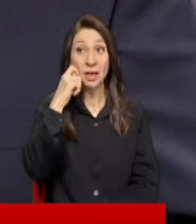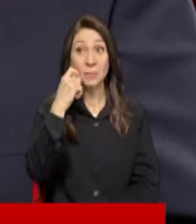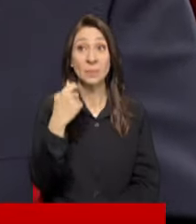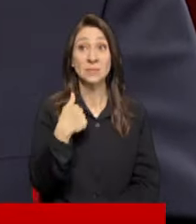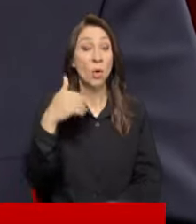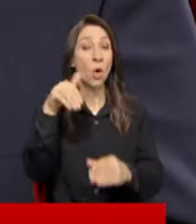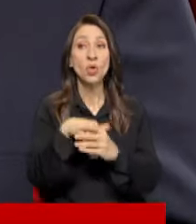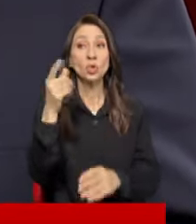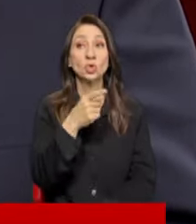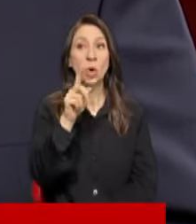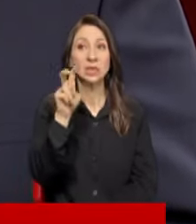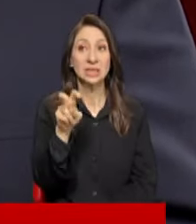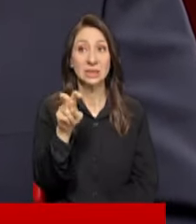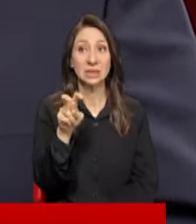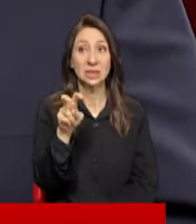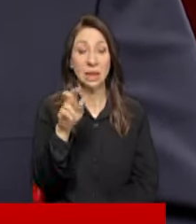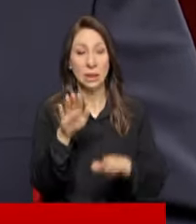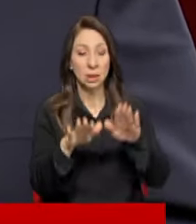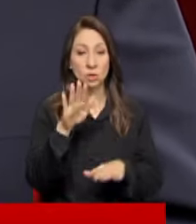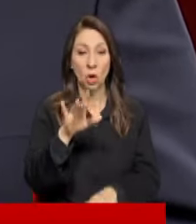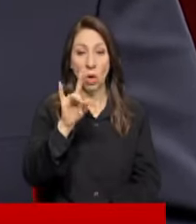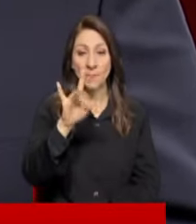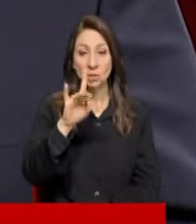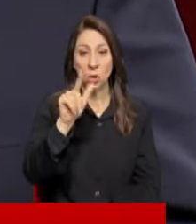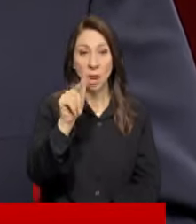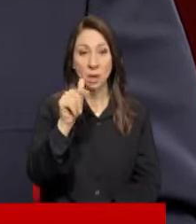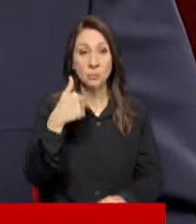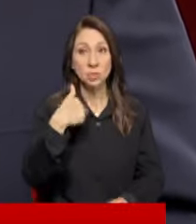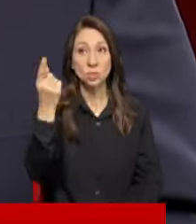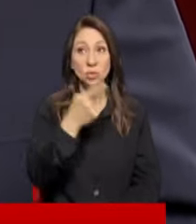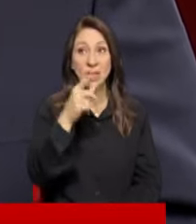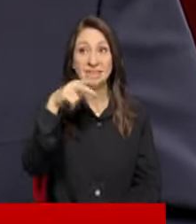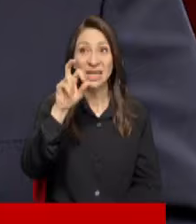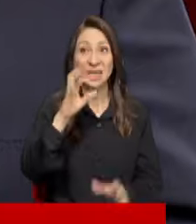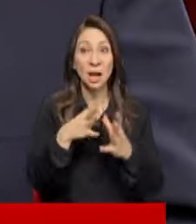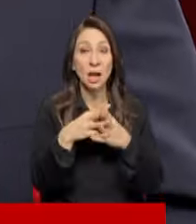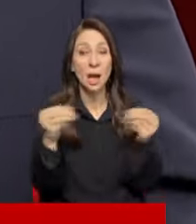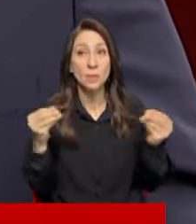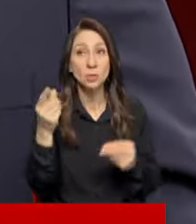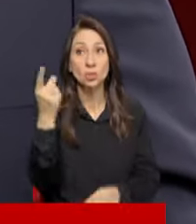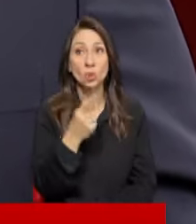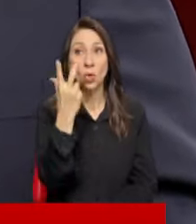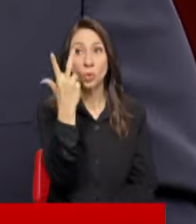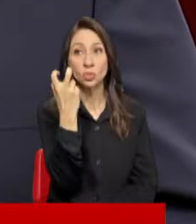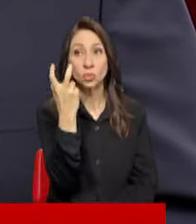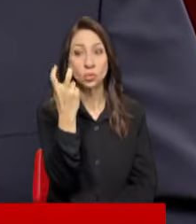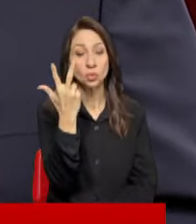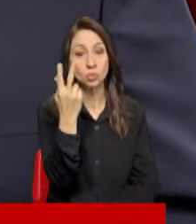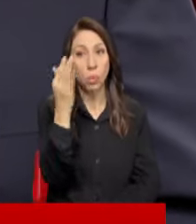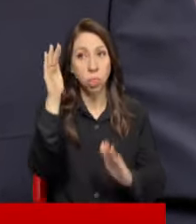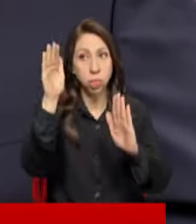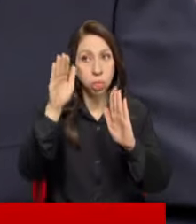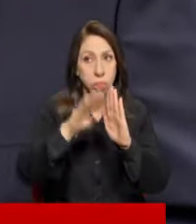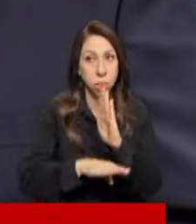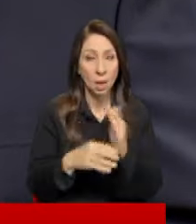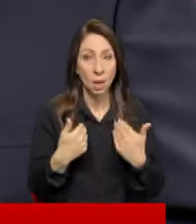aylarında bizim oylarımız %18'di. Yaklaşık 15-16 ayda biz oylarımızın %80'ini kaybederek %3 civarı, 3,5'lar civarında